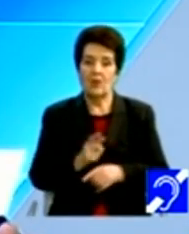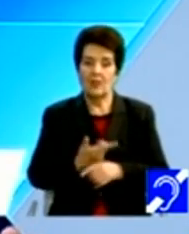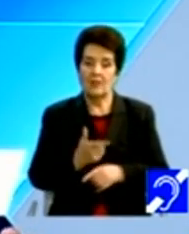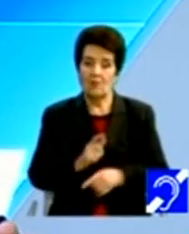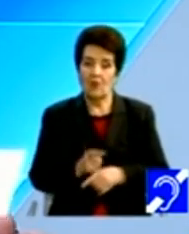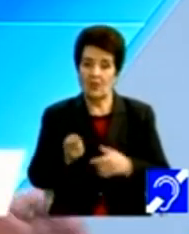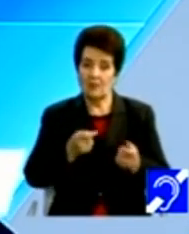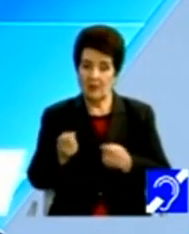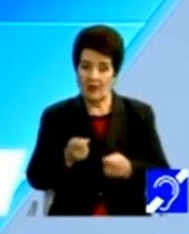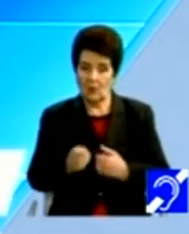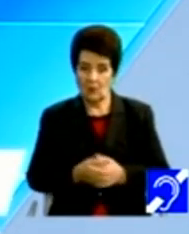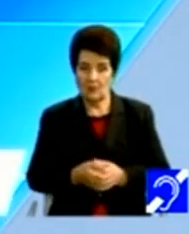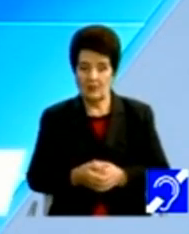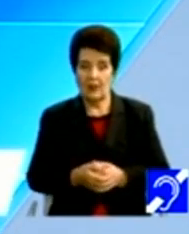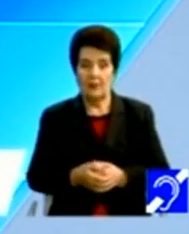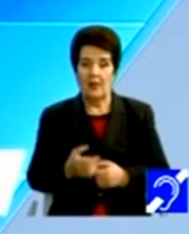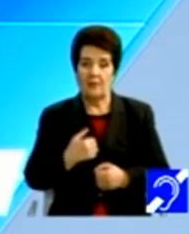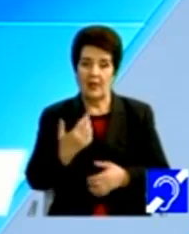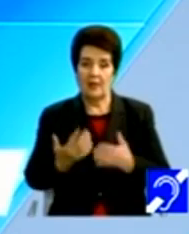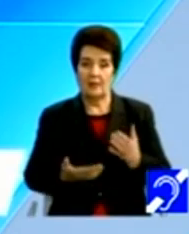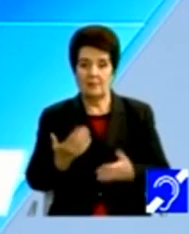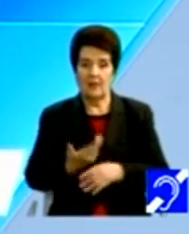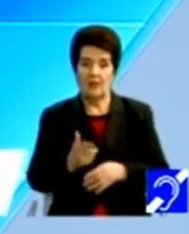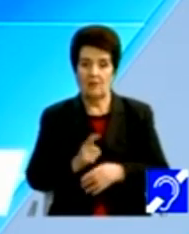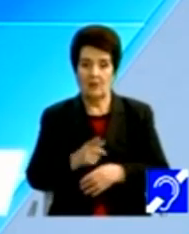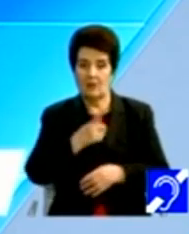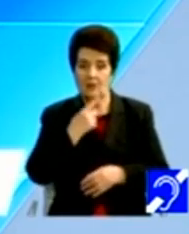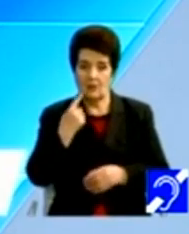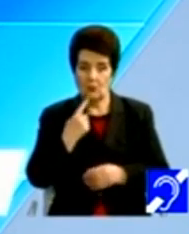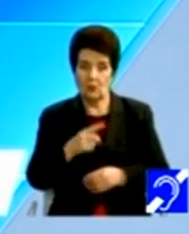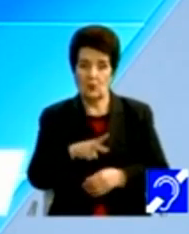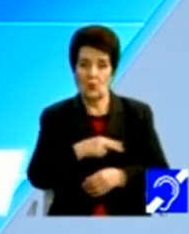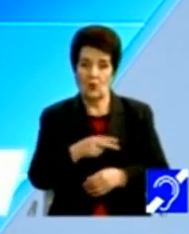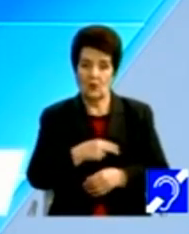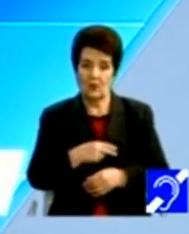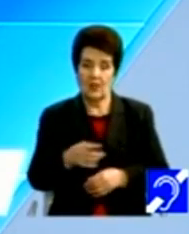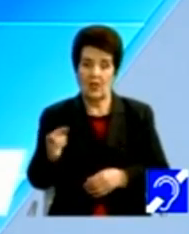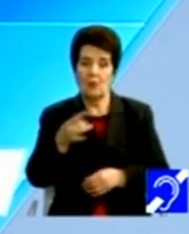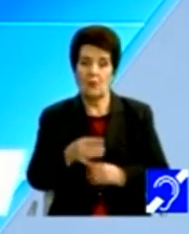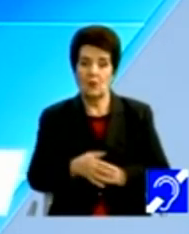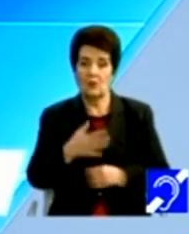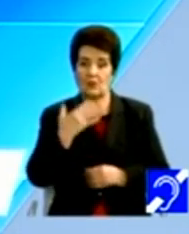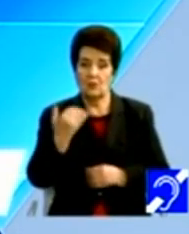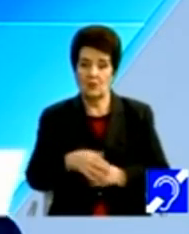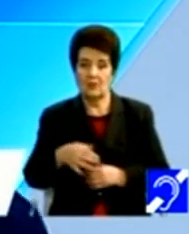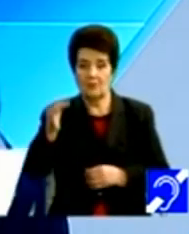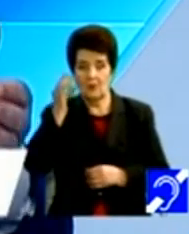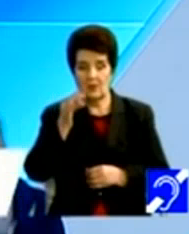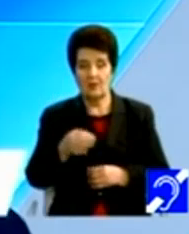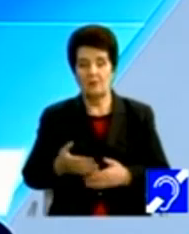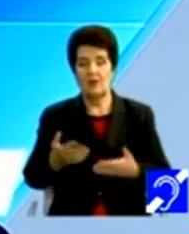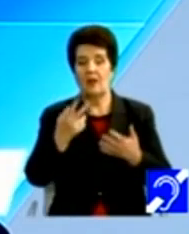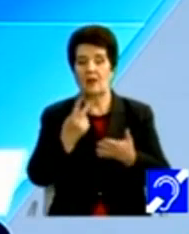precauți. Dar mie mi se pare că prea mult ne aruncăm în vânt cu Ordinul Republicii, prea mult ne aruncăm în vânt